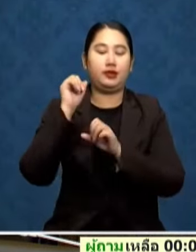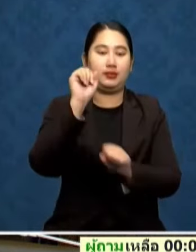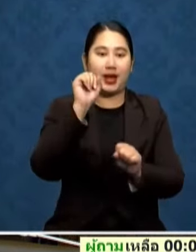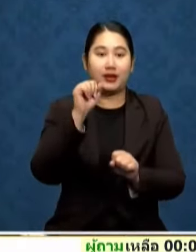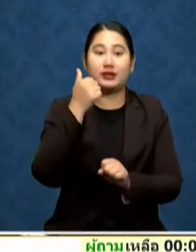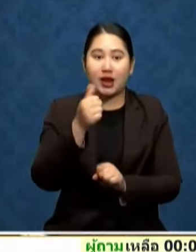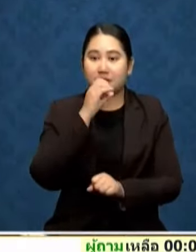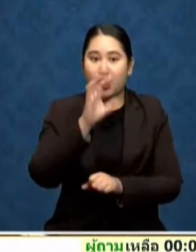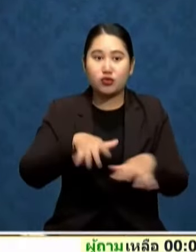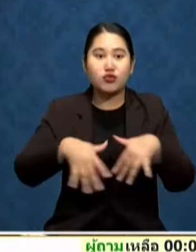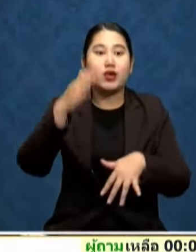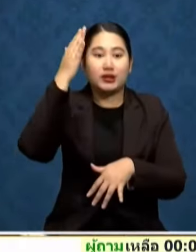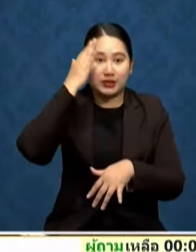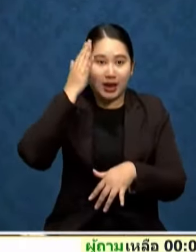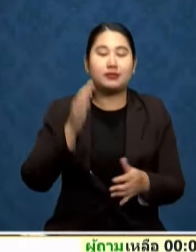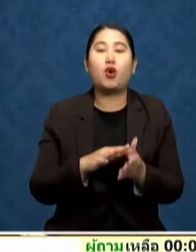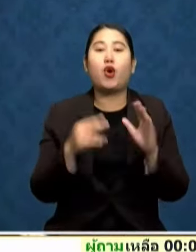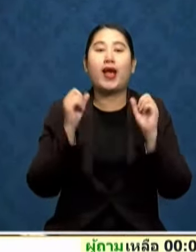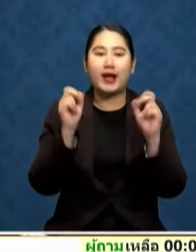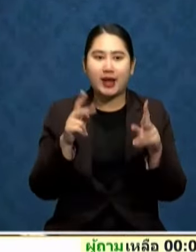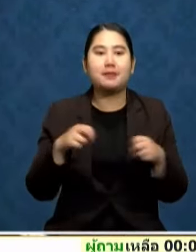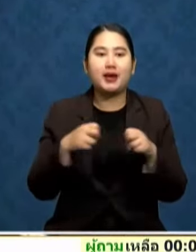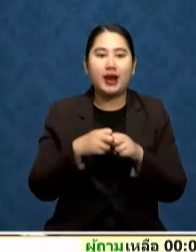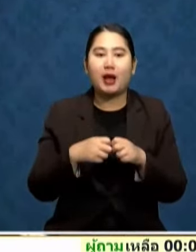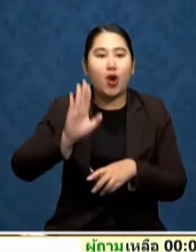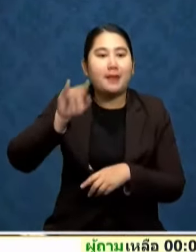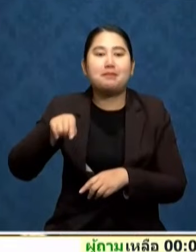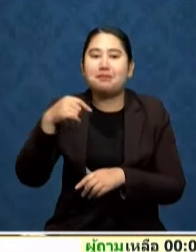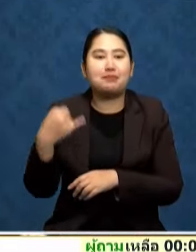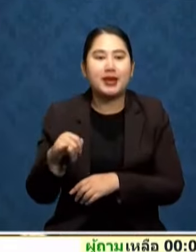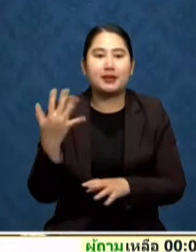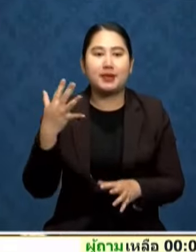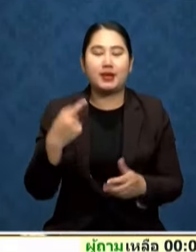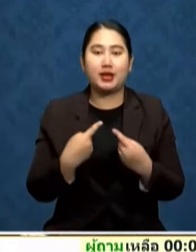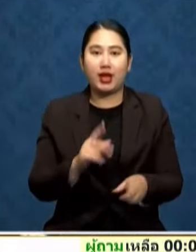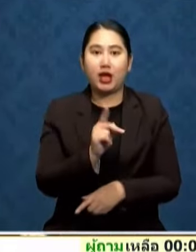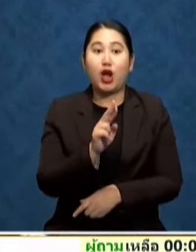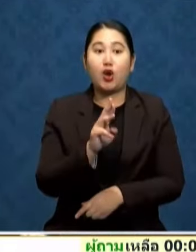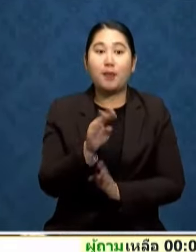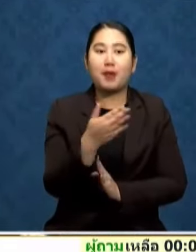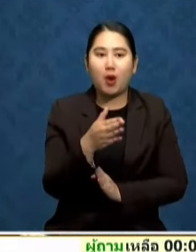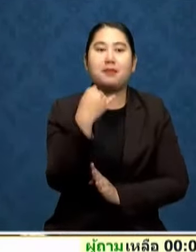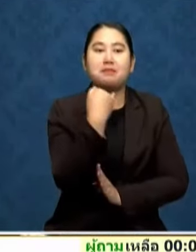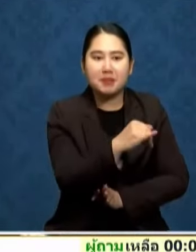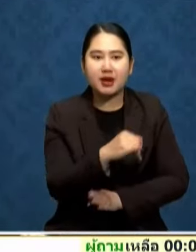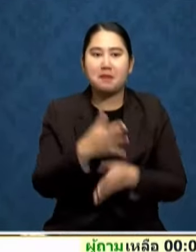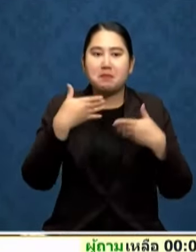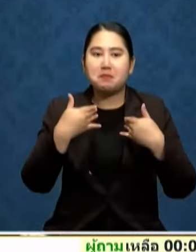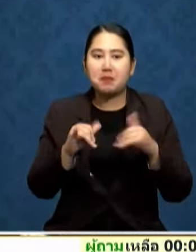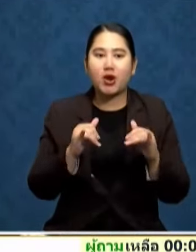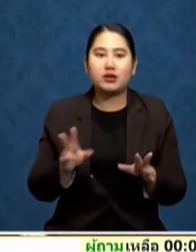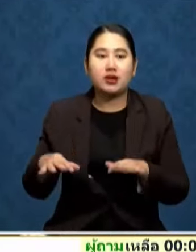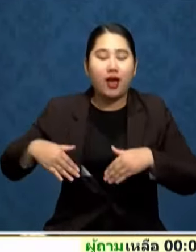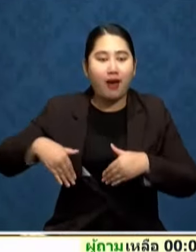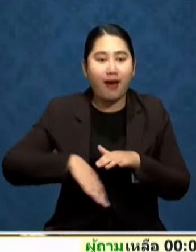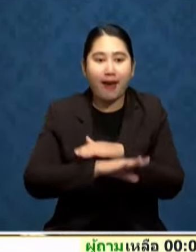ให้พี่น้องประชาชนทราบและจะได้รู้ว่าโอเคไม่ได้ผิดที่บริษัทเอกชนแต่ผิดที่กรมประมงนี่แหละปล่อยปละละเลยให้มีการลัก